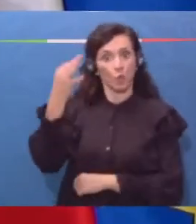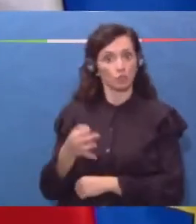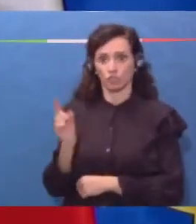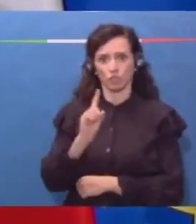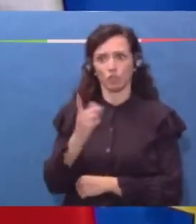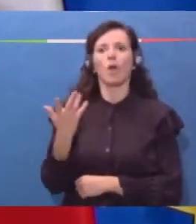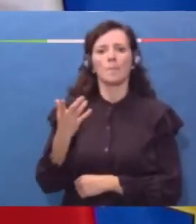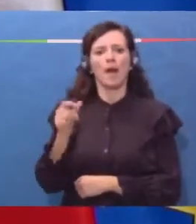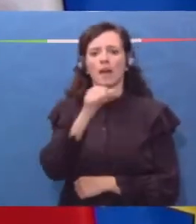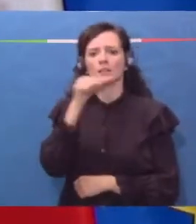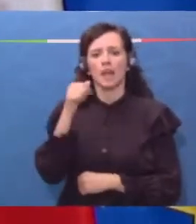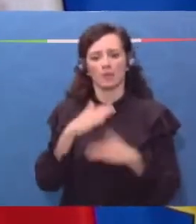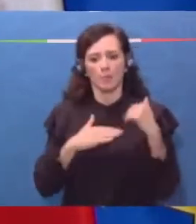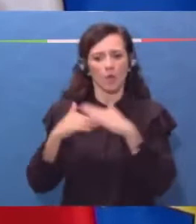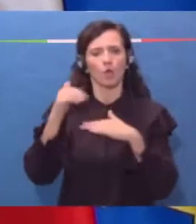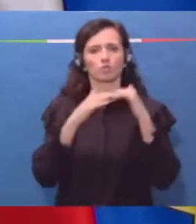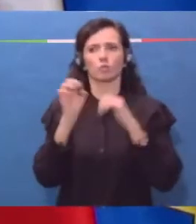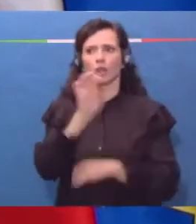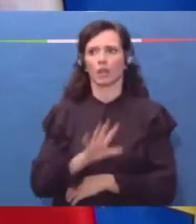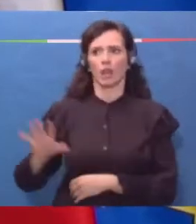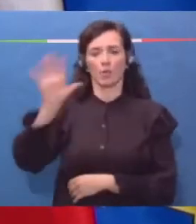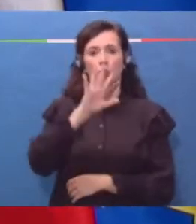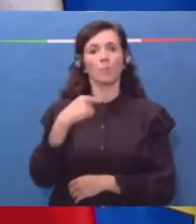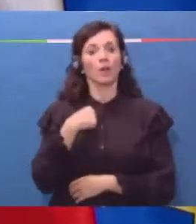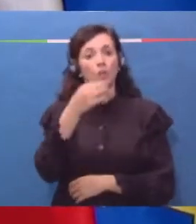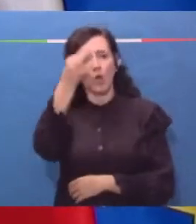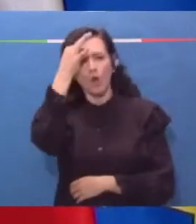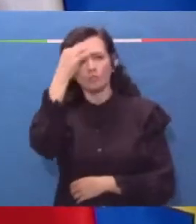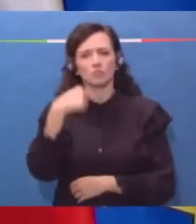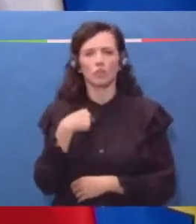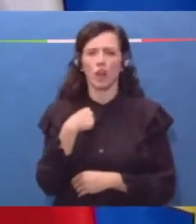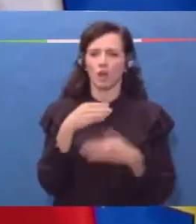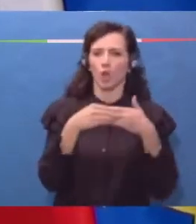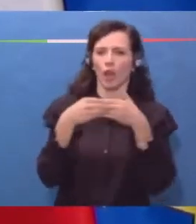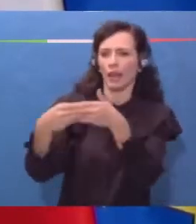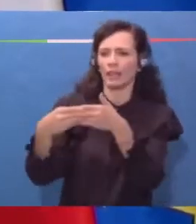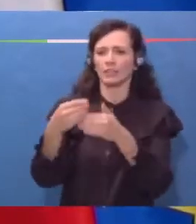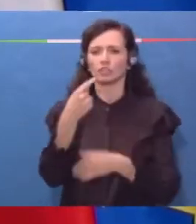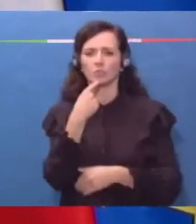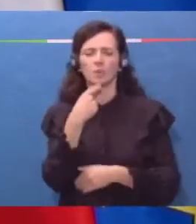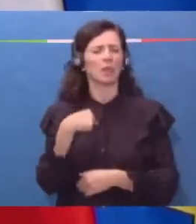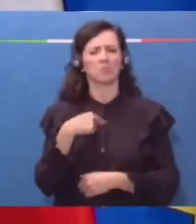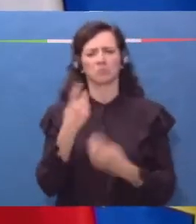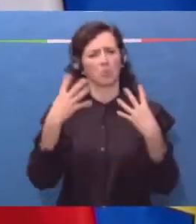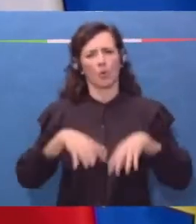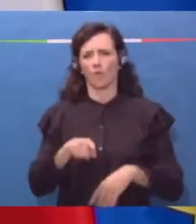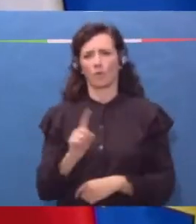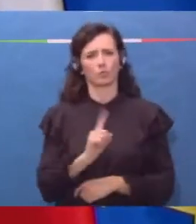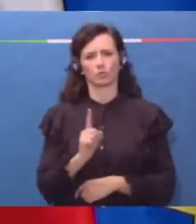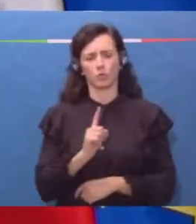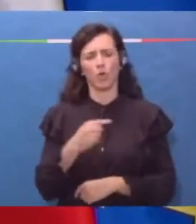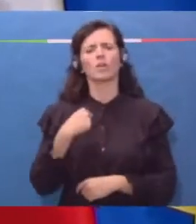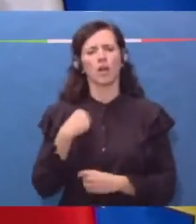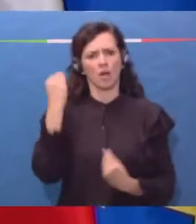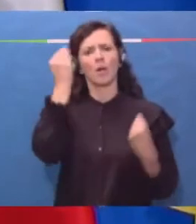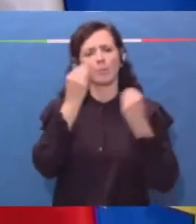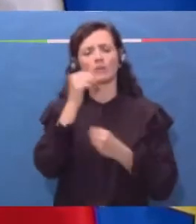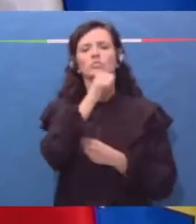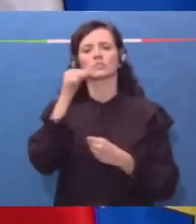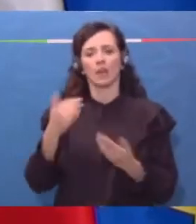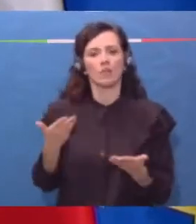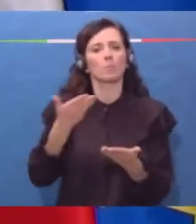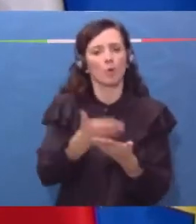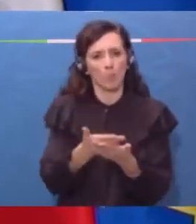Questa è Europa e io non sono ossessionato da leadership, non funziona così, per me occorre proporre, avere